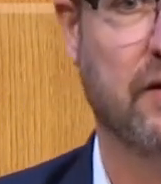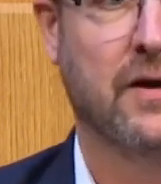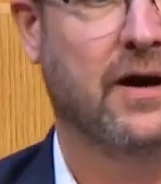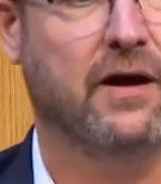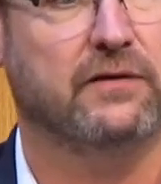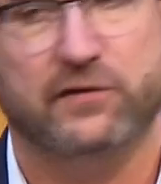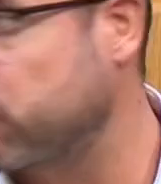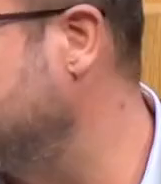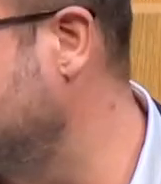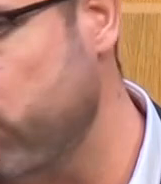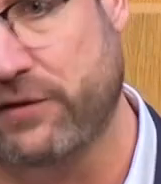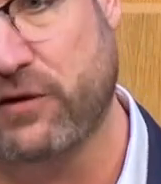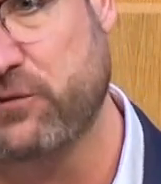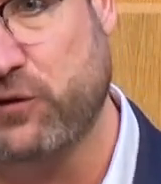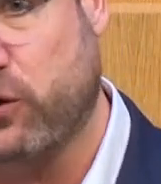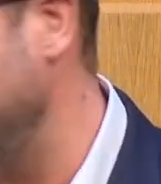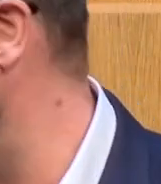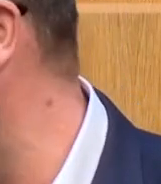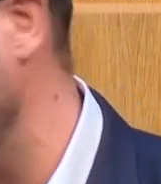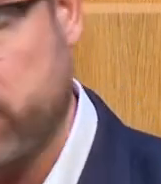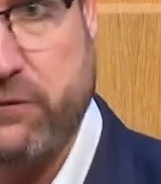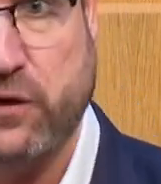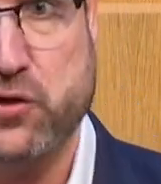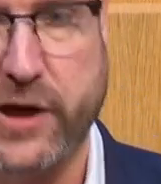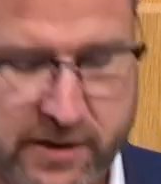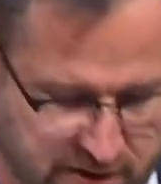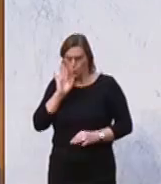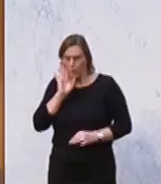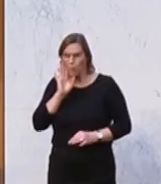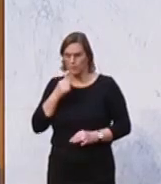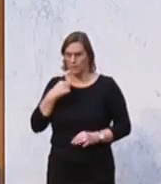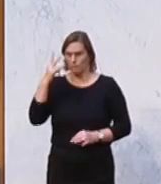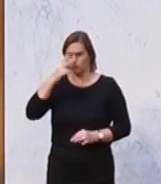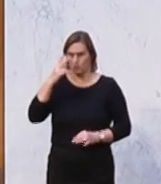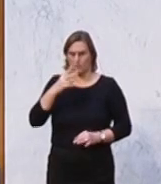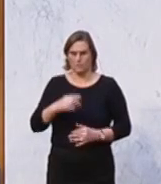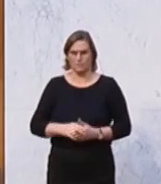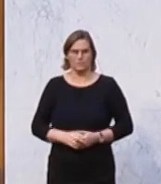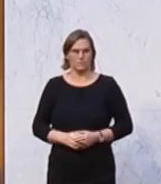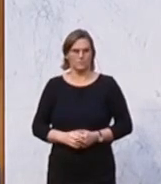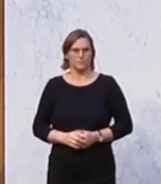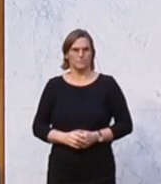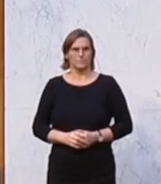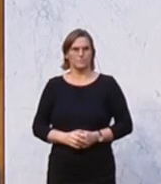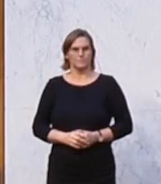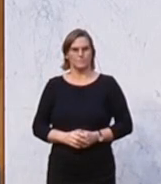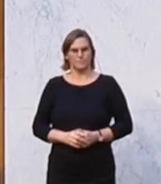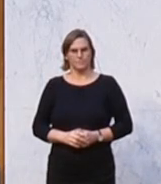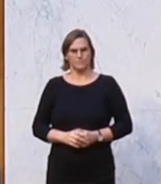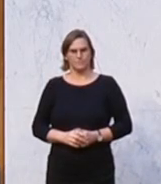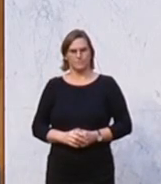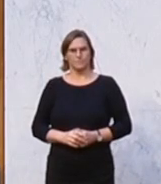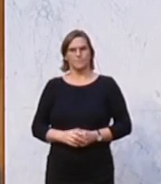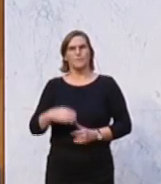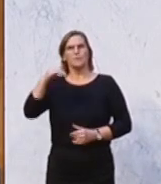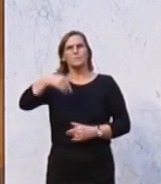zugestimmt. Also Sie können zuhören, oder haben Sie jetzt gesagt, ich habe nicht zugehört, dann würde ich verstehen, was Sie gerade hier abgesondert haben. Und wissen Sie,